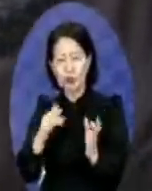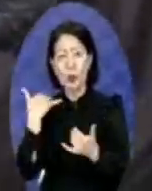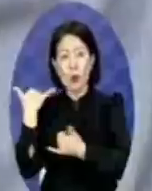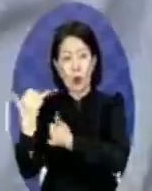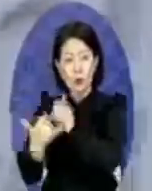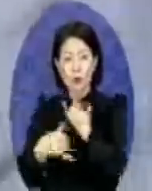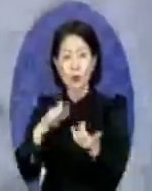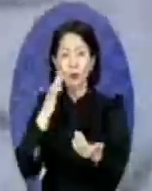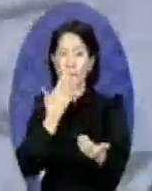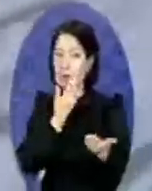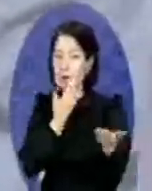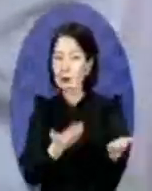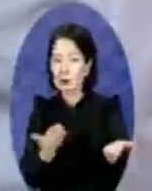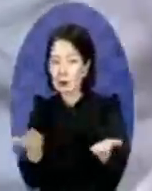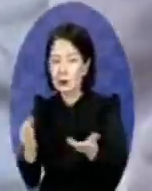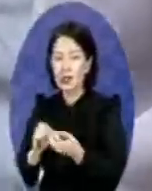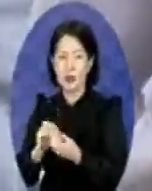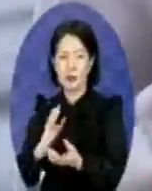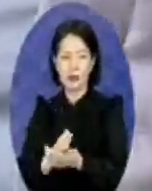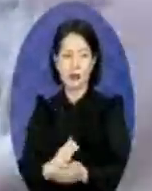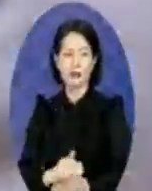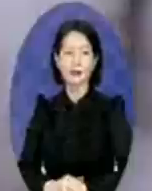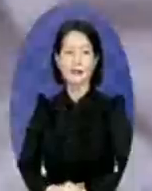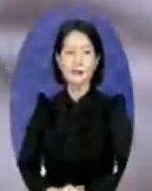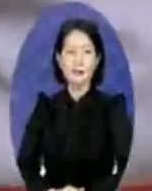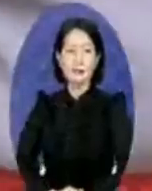ёсоор зоолголоо.